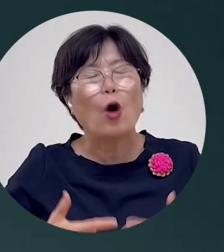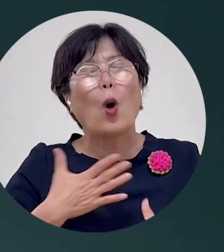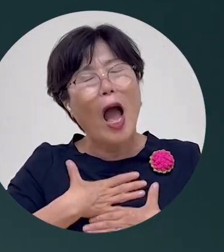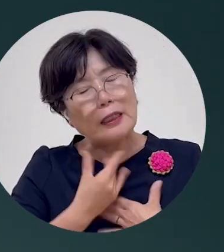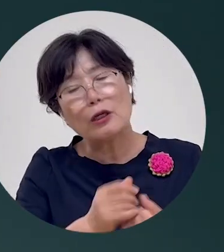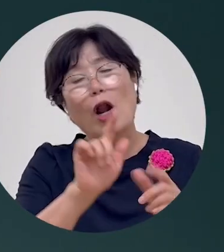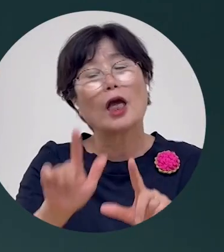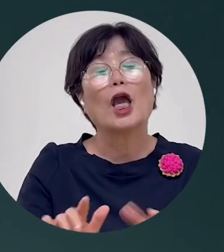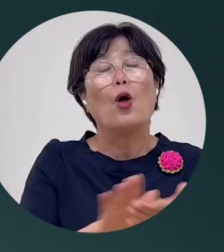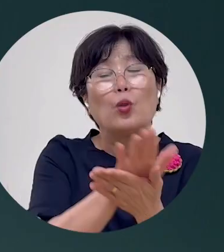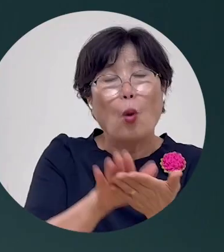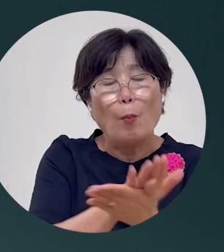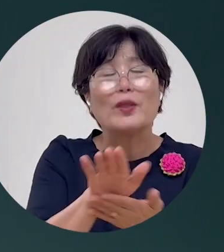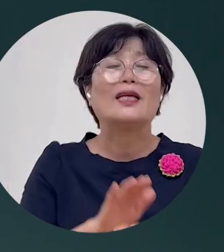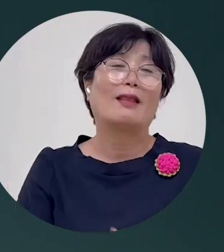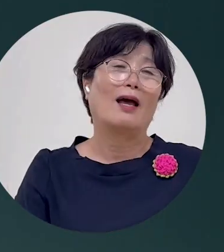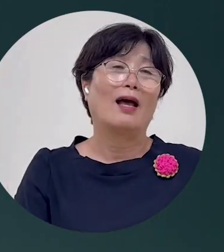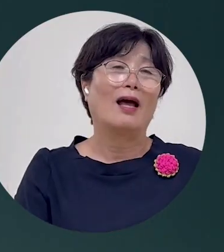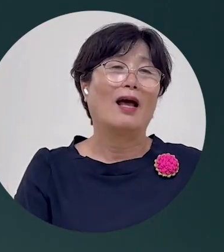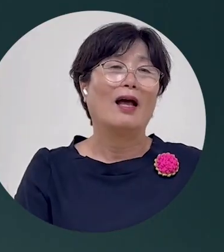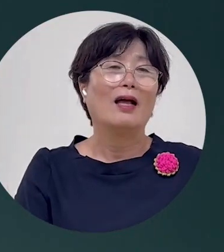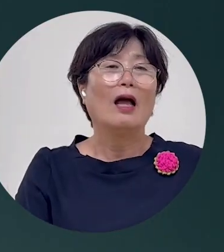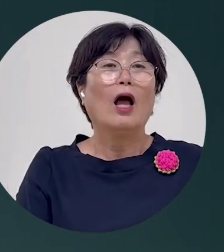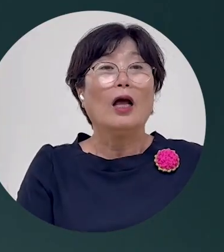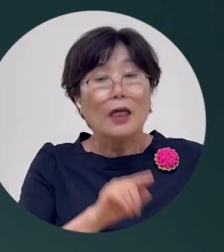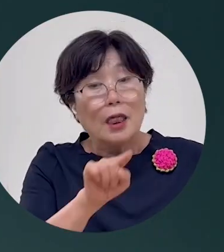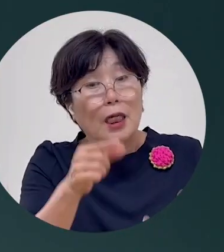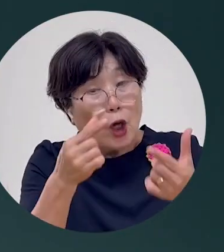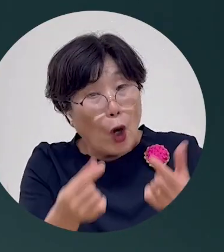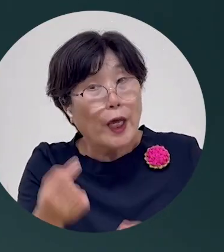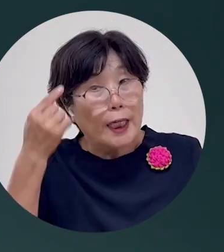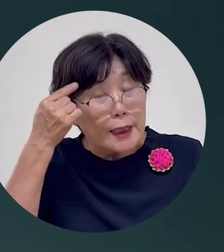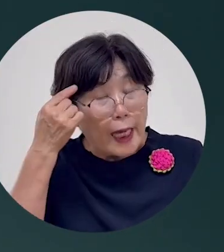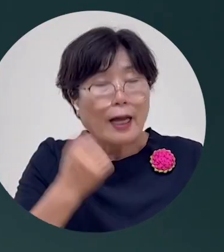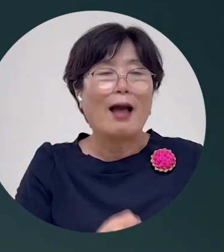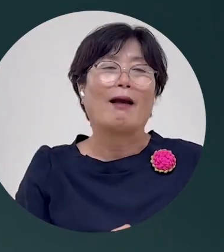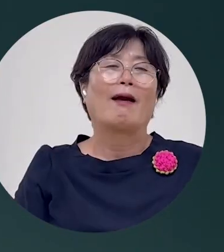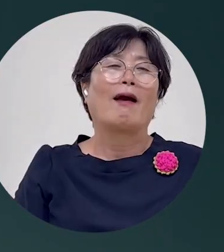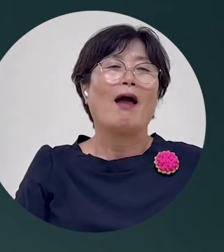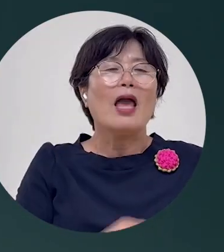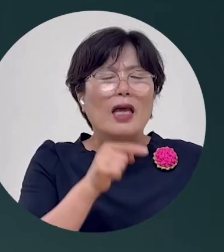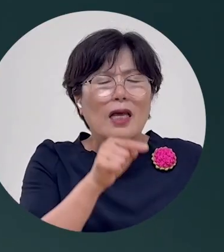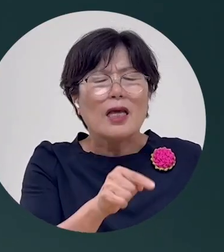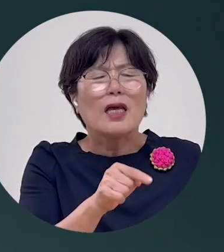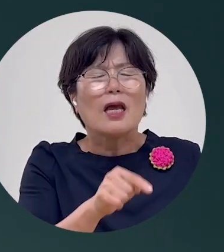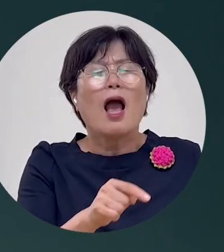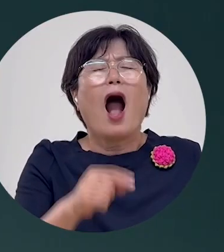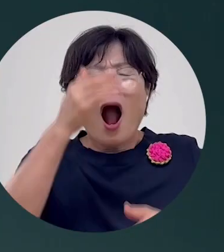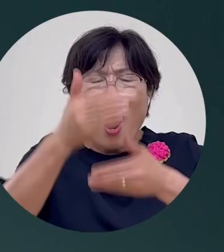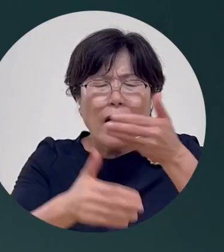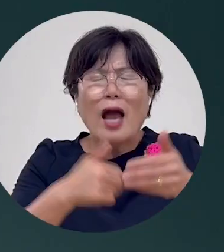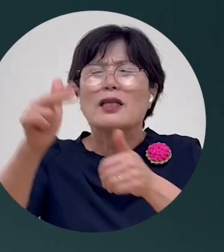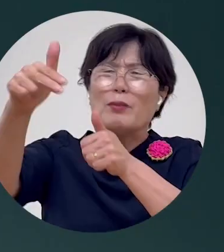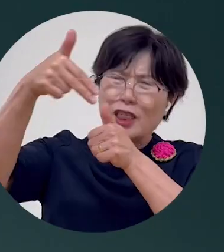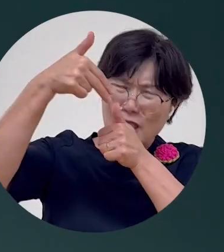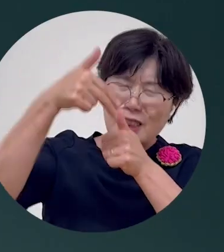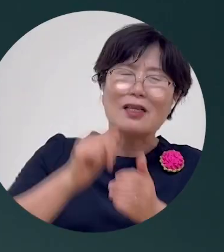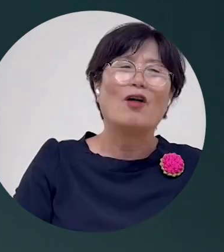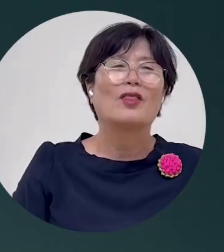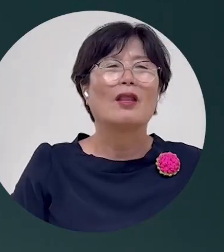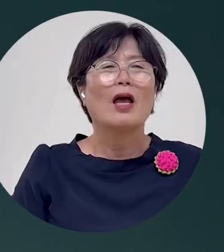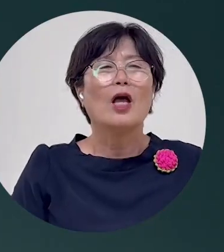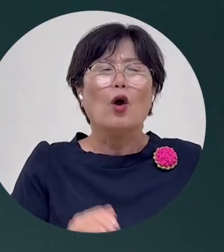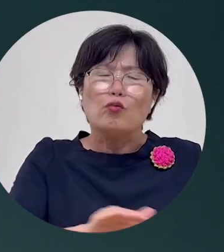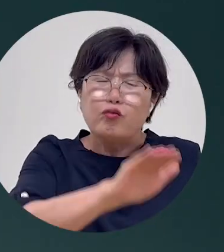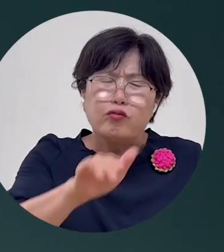놉니다. 자, 여러분 이렇게 생각해야 합니다. 바로 이 하나님의 시선, 우리에게